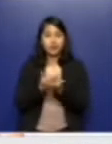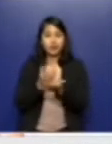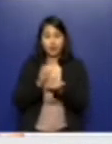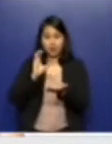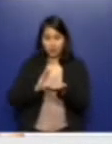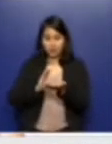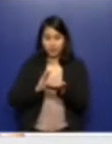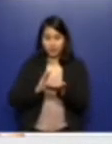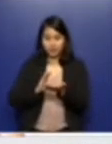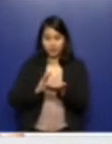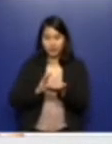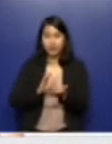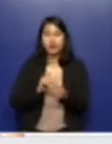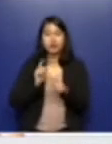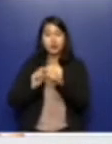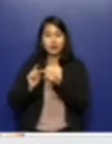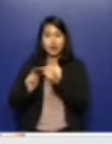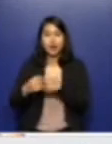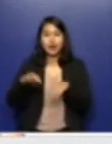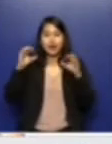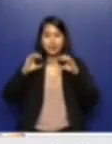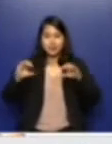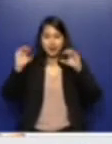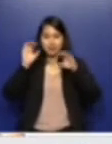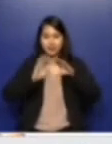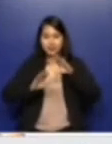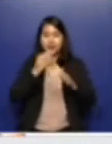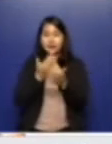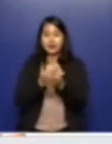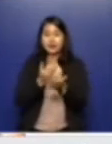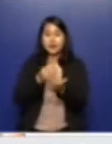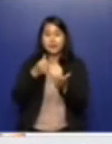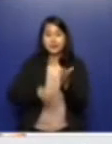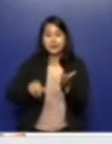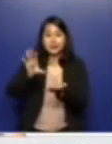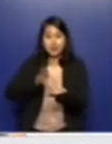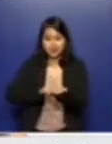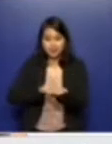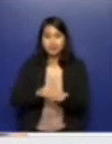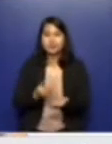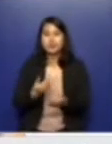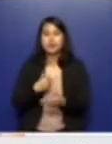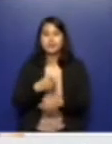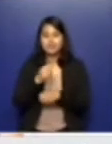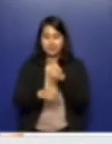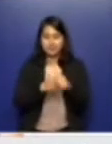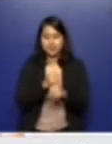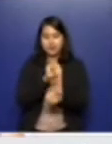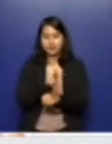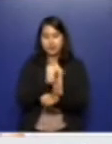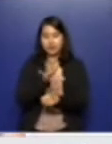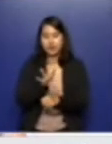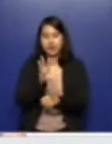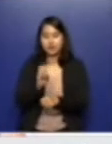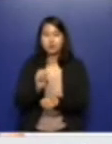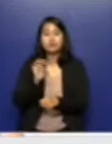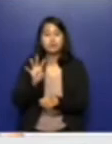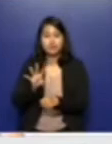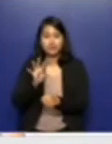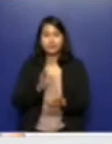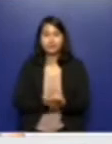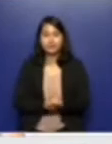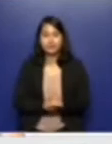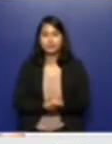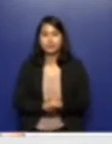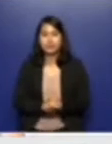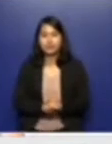ล้วรัฐบาลก็ได้ประมาณการเป็นงบรายได้นะฮะลดงบรายได้สุทธิของปีงบประมาณ2564เนี่ย